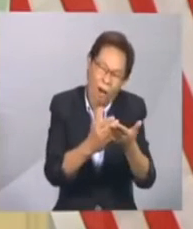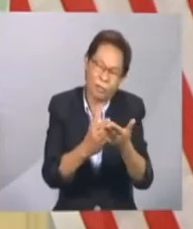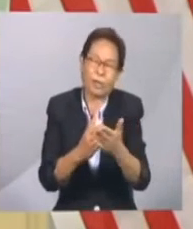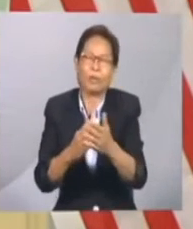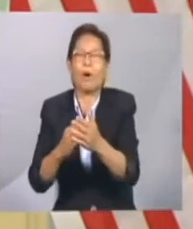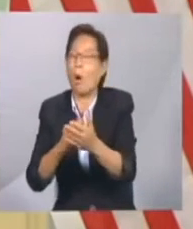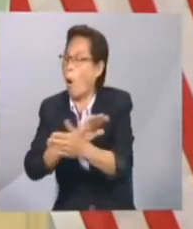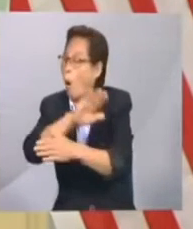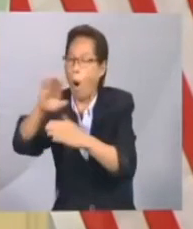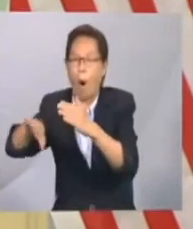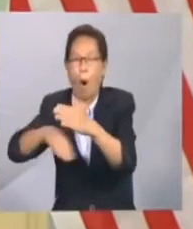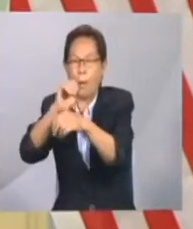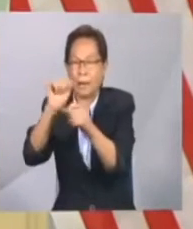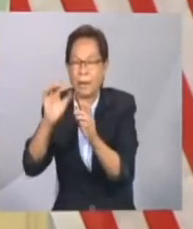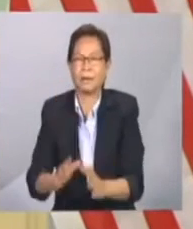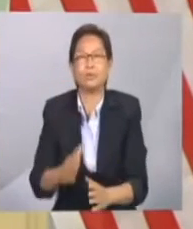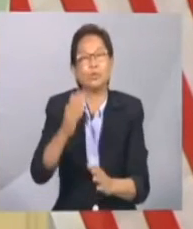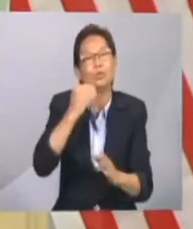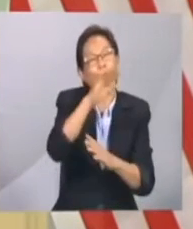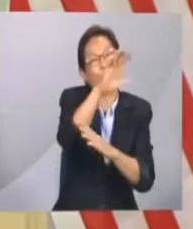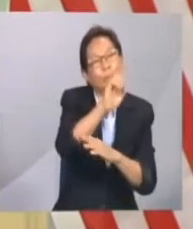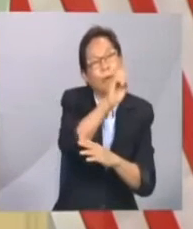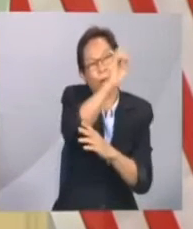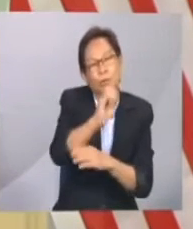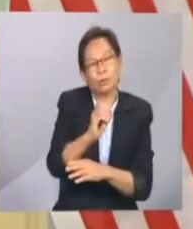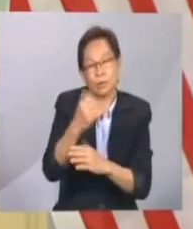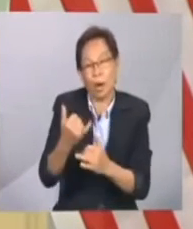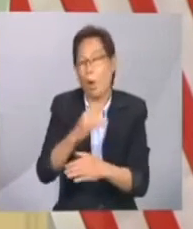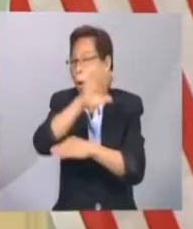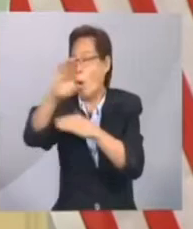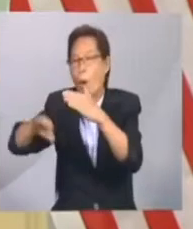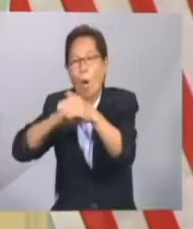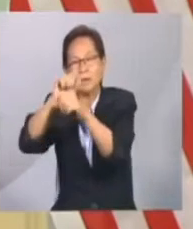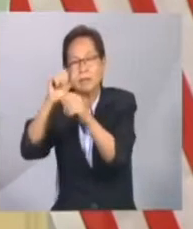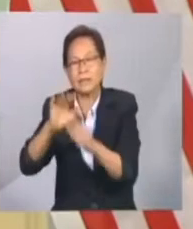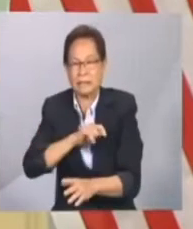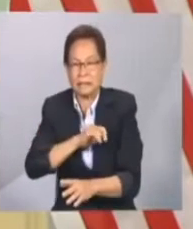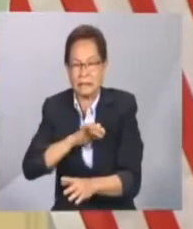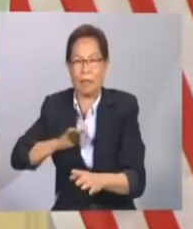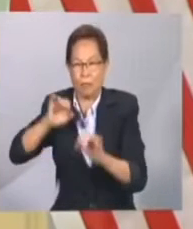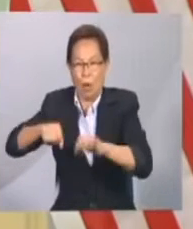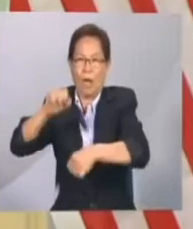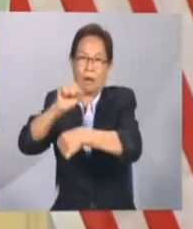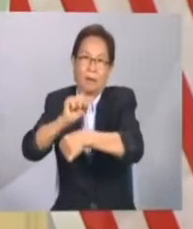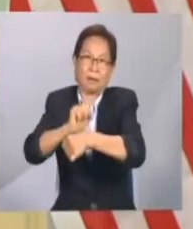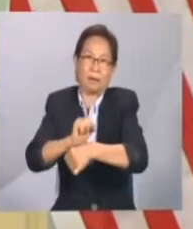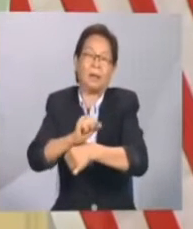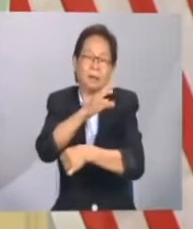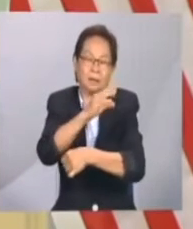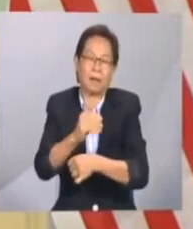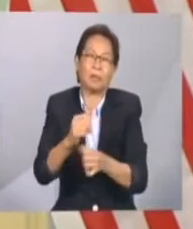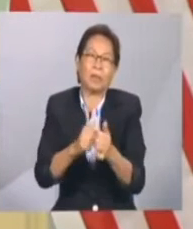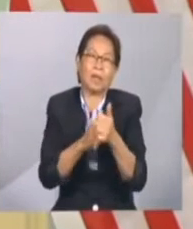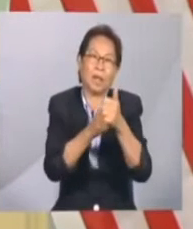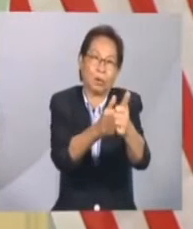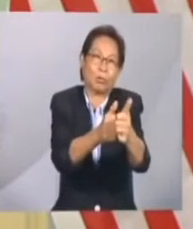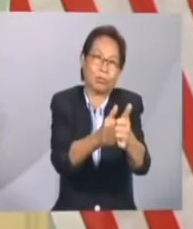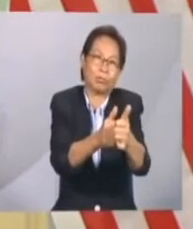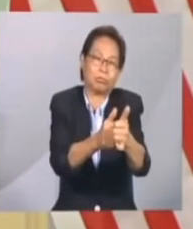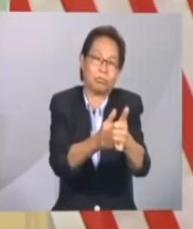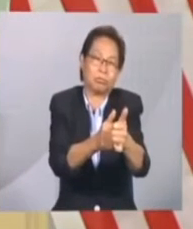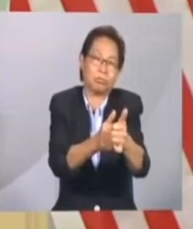ada berperingkat. Dulu 50%, sekarang 100%. Jadi dan mereka juga tertakluk seperti saya